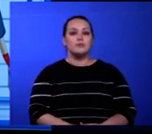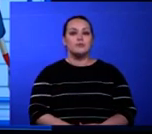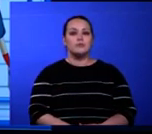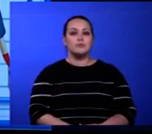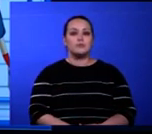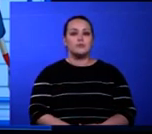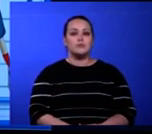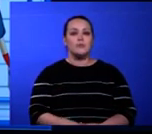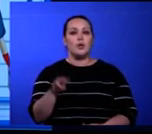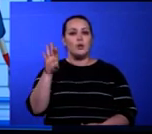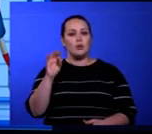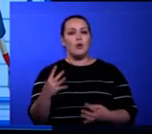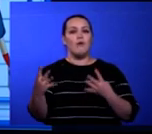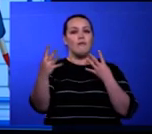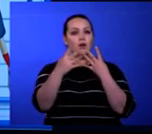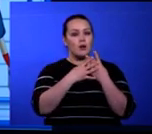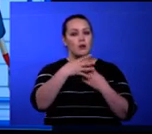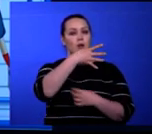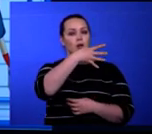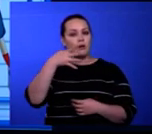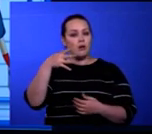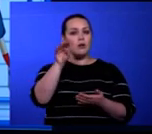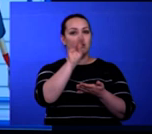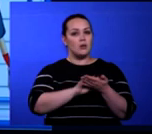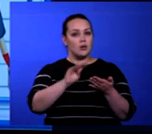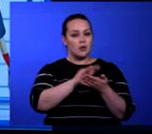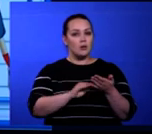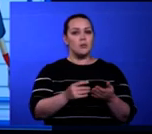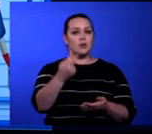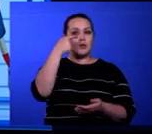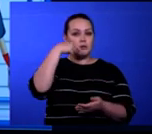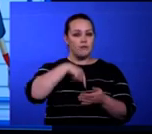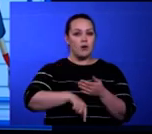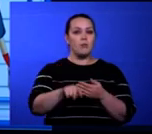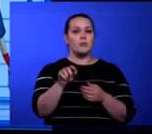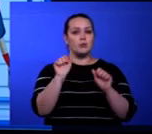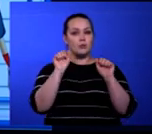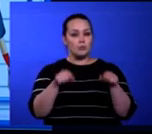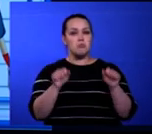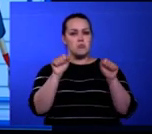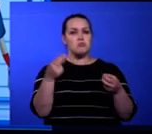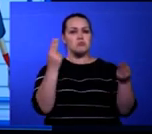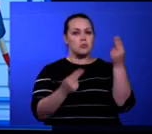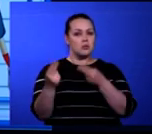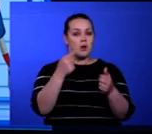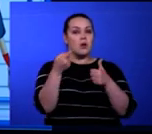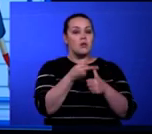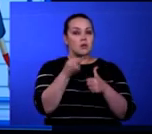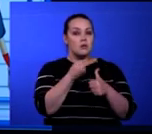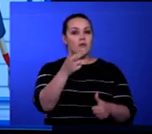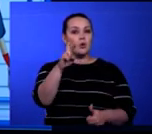То я в клетку, то в линейку. Написать во мне сумейка. Можешь и нарисовать. Называюсь